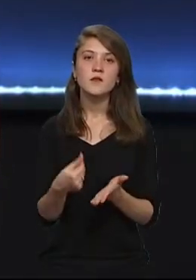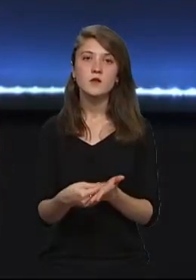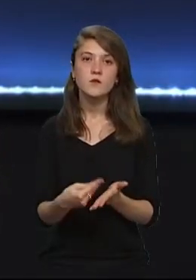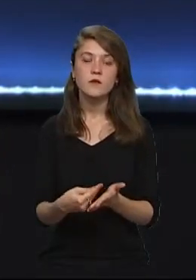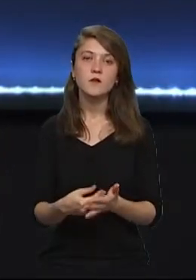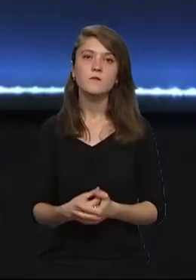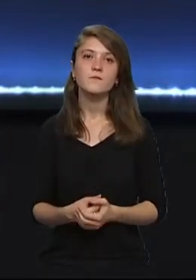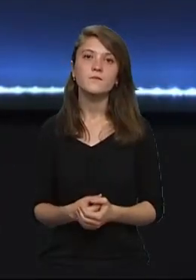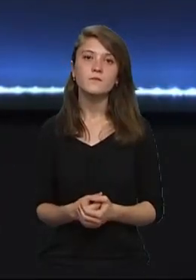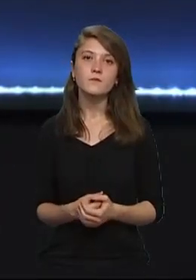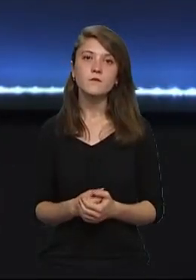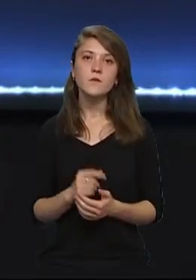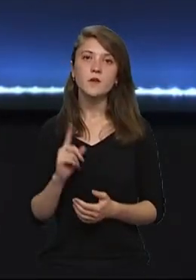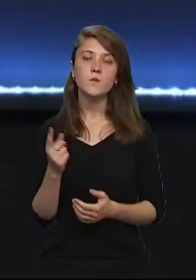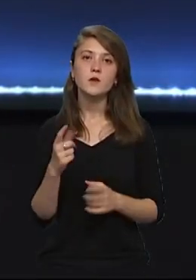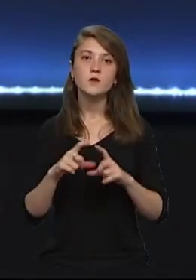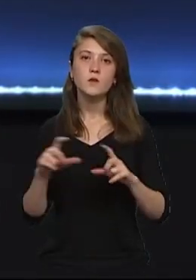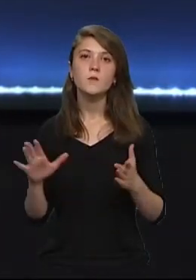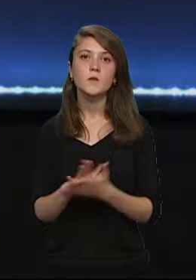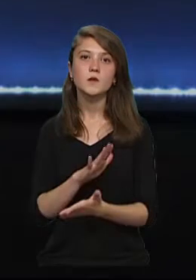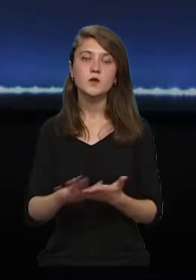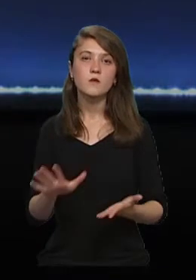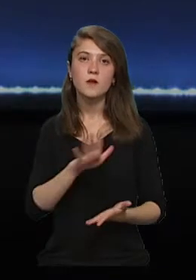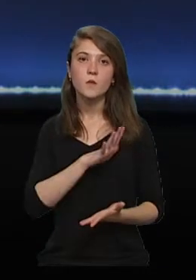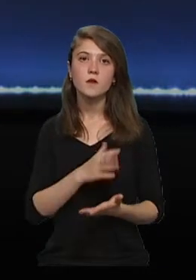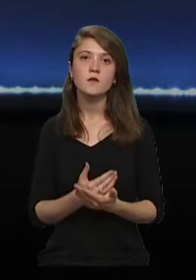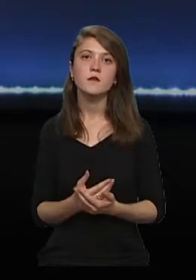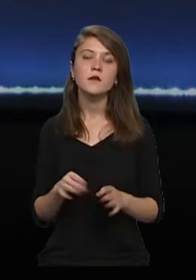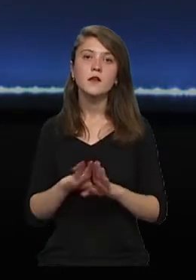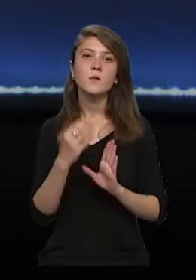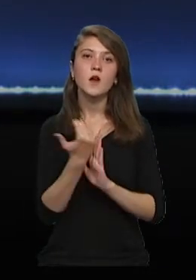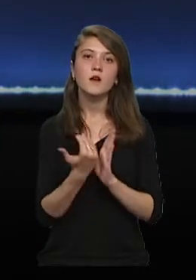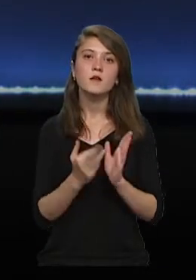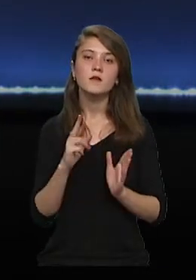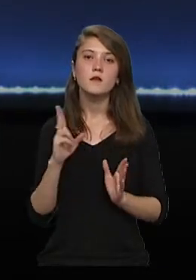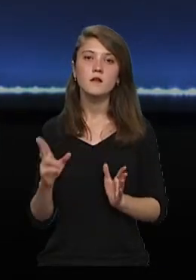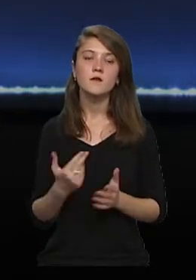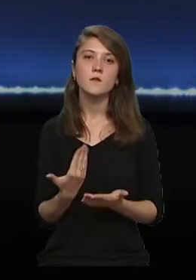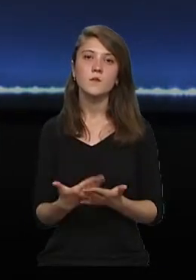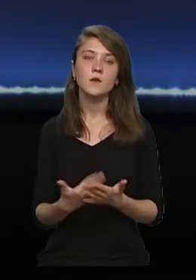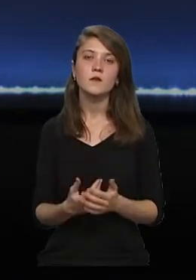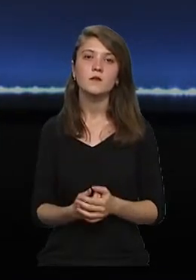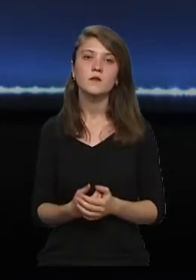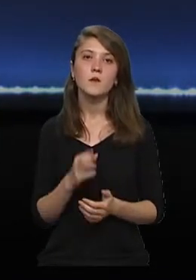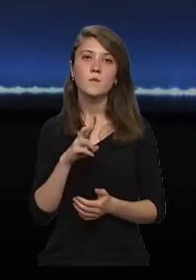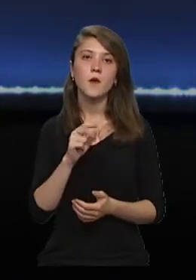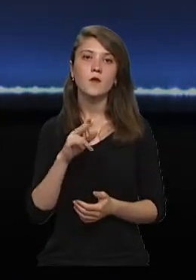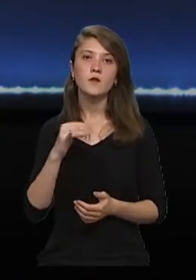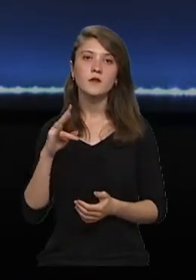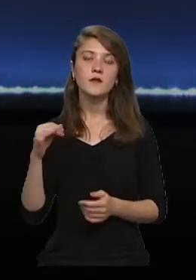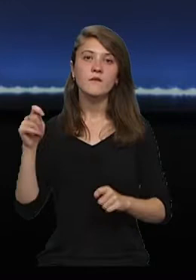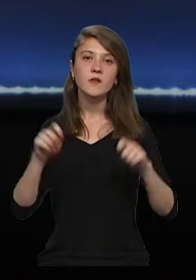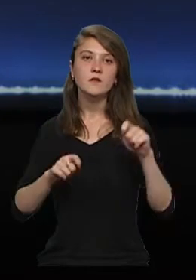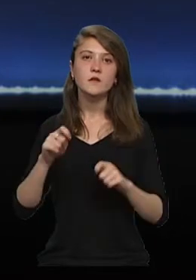фінансуванням. Першу школу ми безкоштовно проводили, і такі проекти, як, наприклад, благодійний